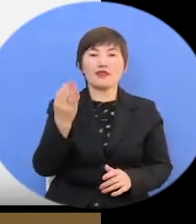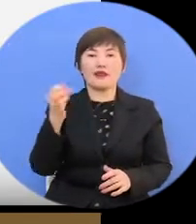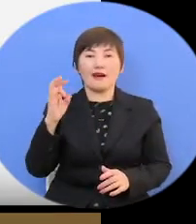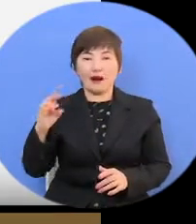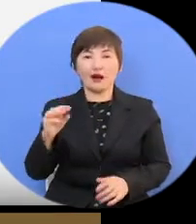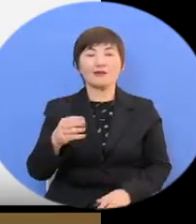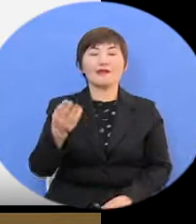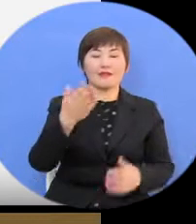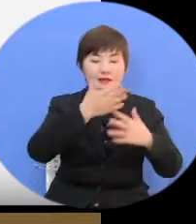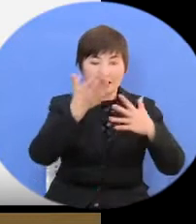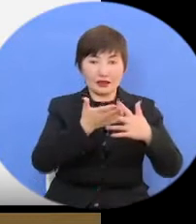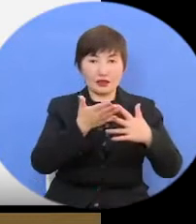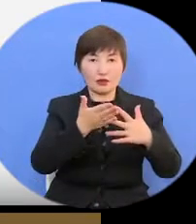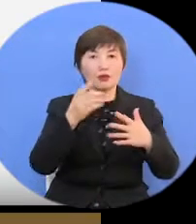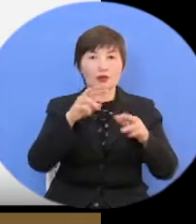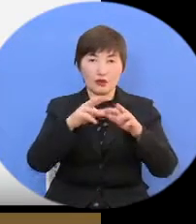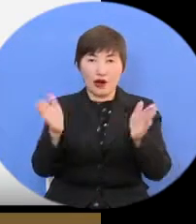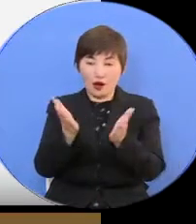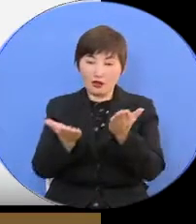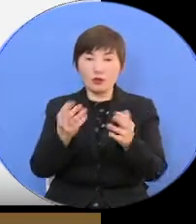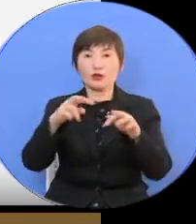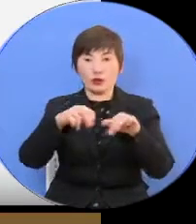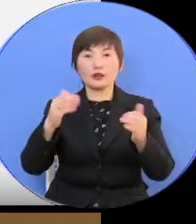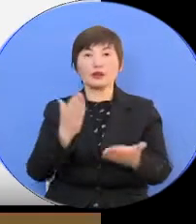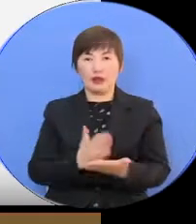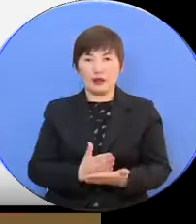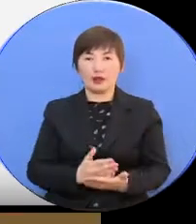арифметик дунджийг олж харьцуулан судаллаа.